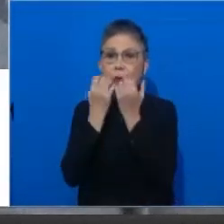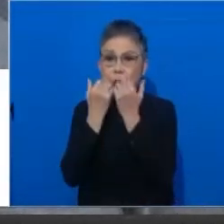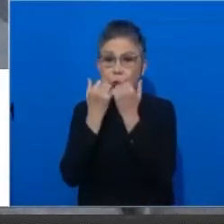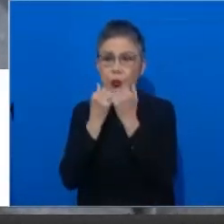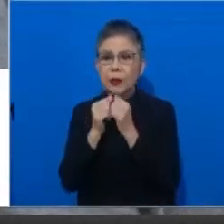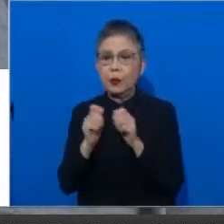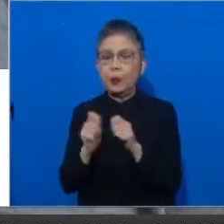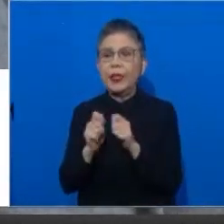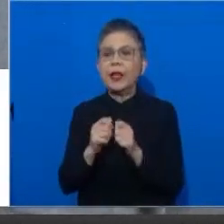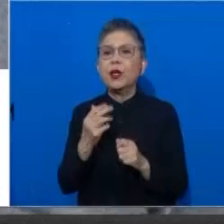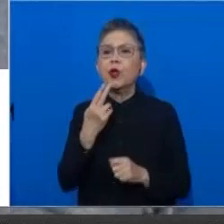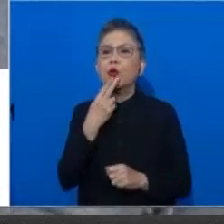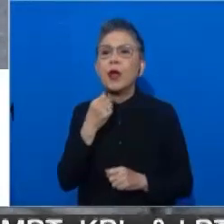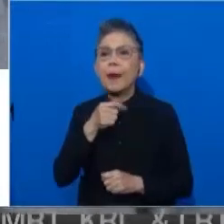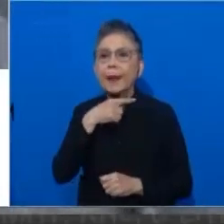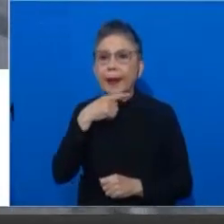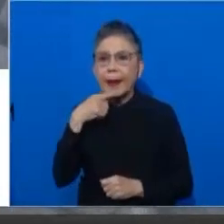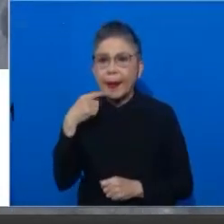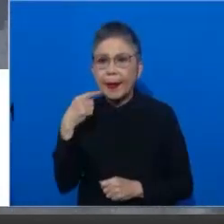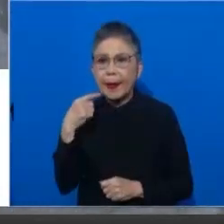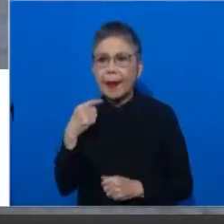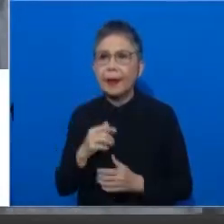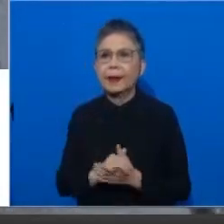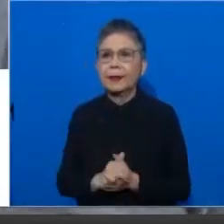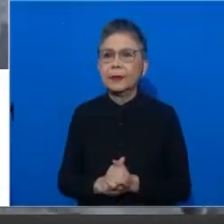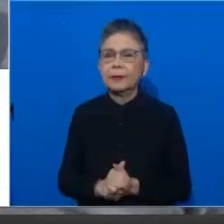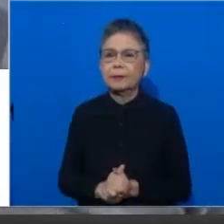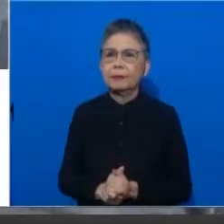merah. Karena untuk wilayah Asem Bagus itu